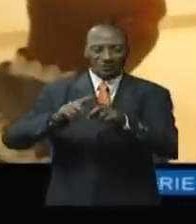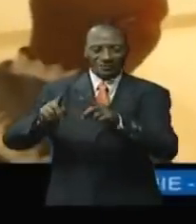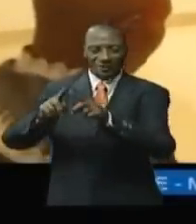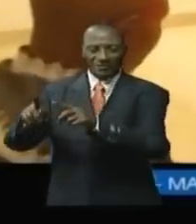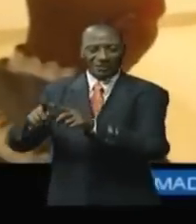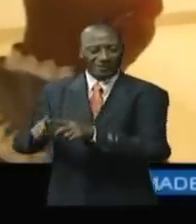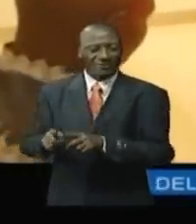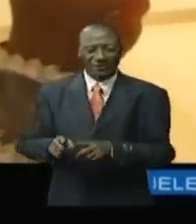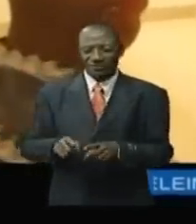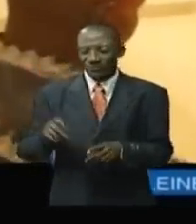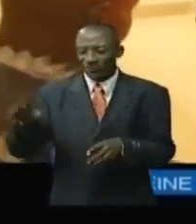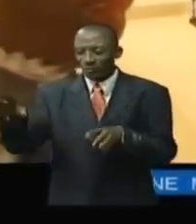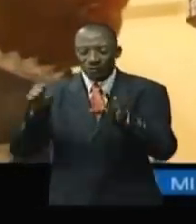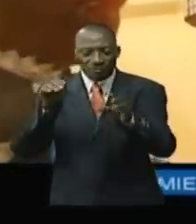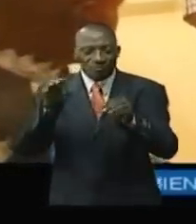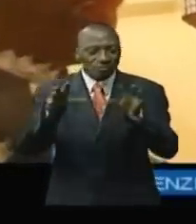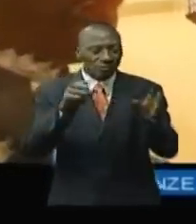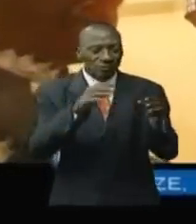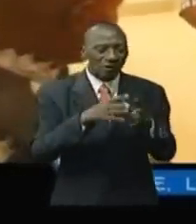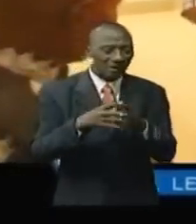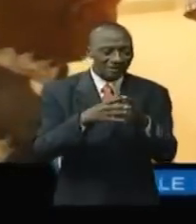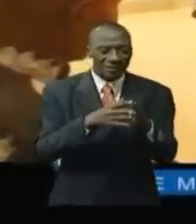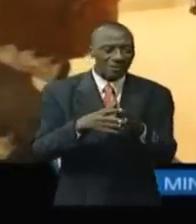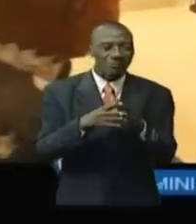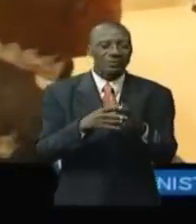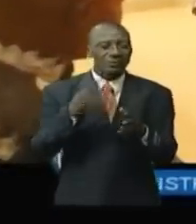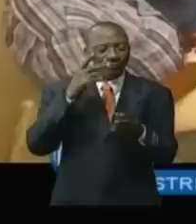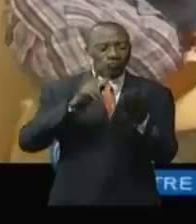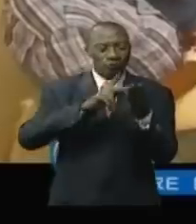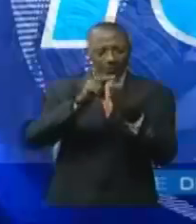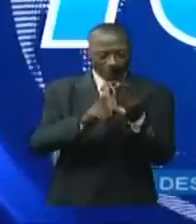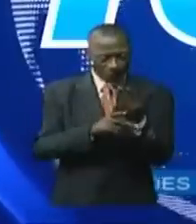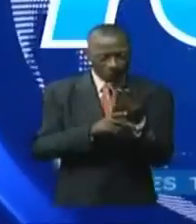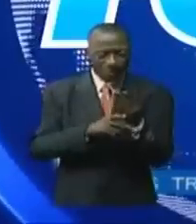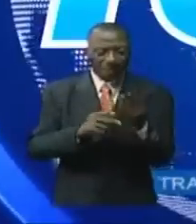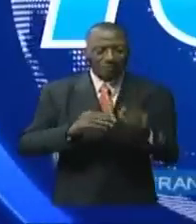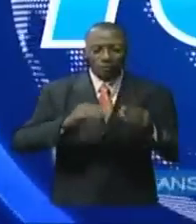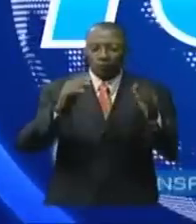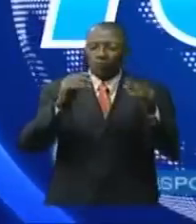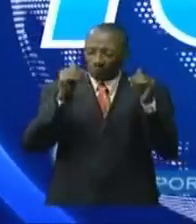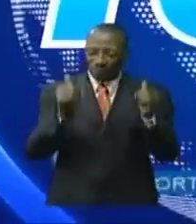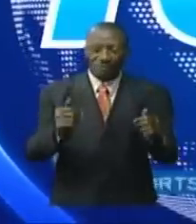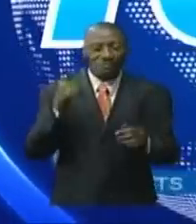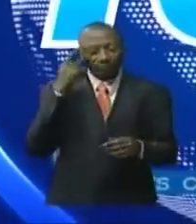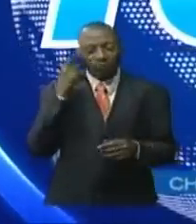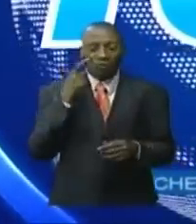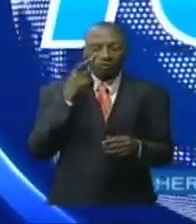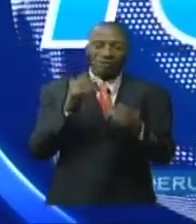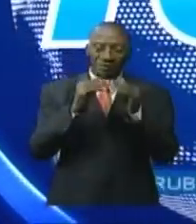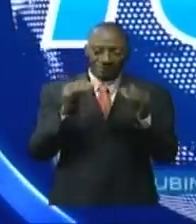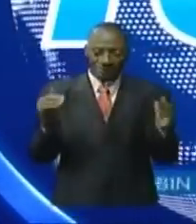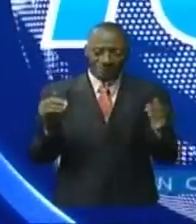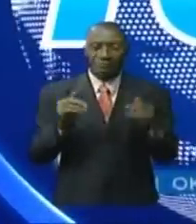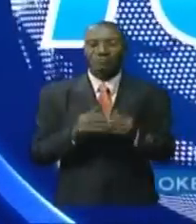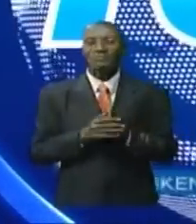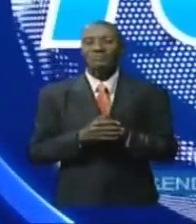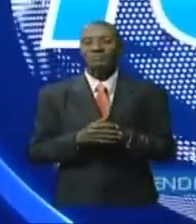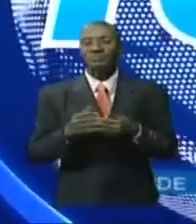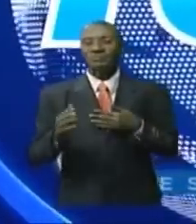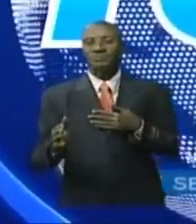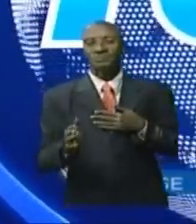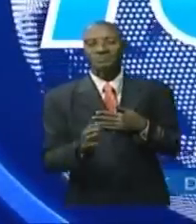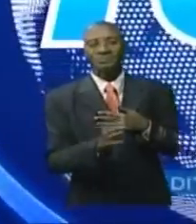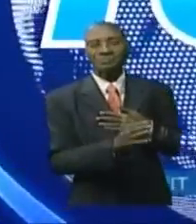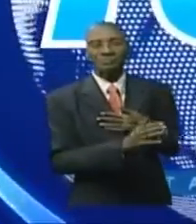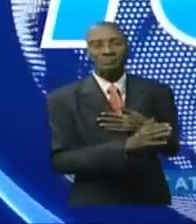données nécessaires qui permettront à la bonne mise en œuvre de ces programmes au Tanganyika pour la consolidation d'une paix. Voilà. La justice